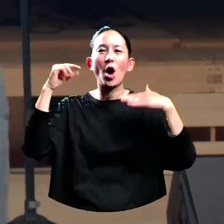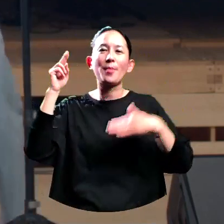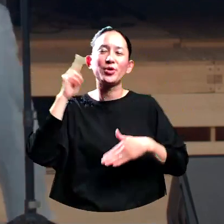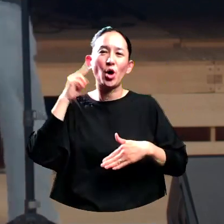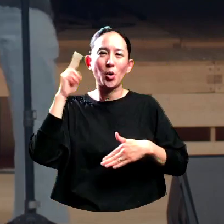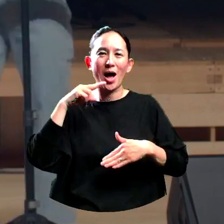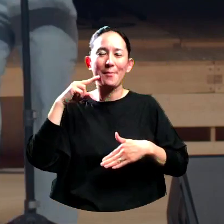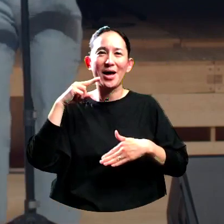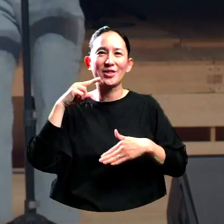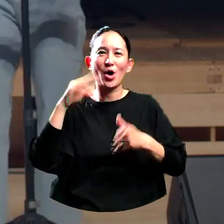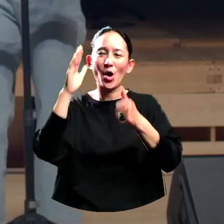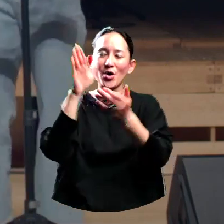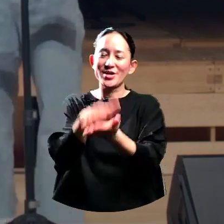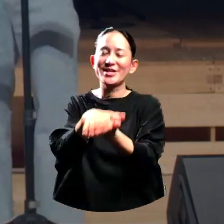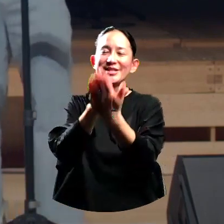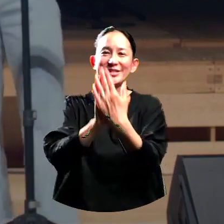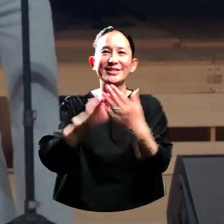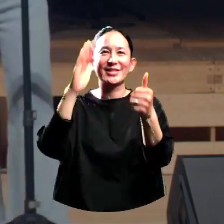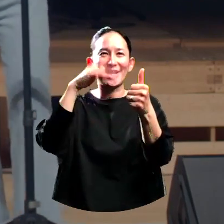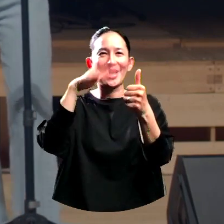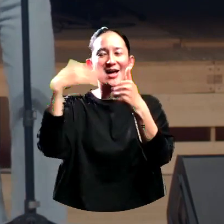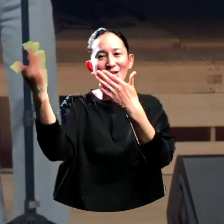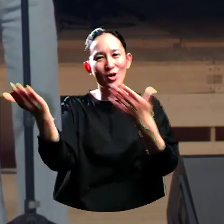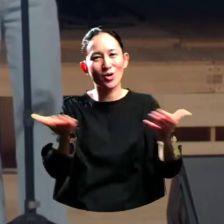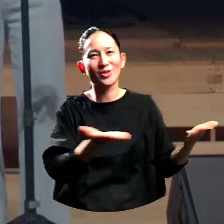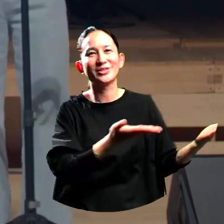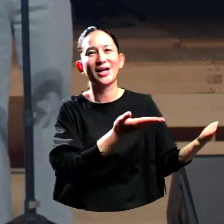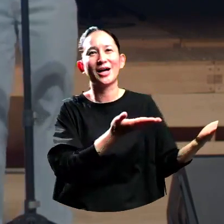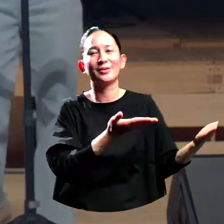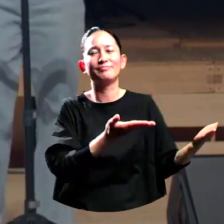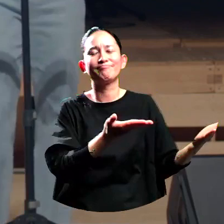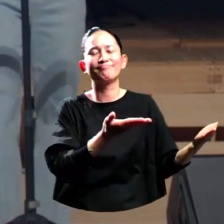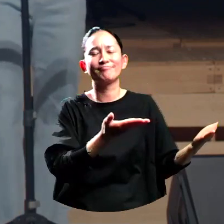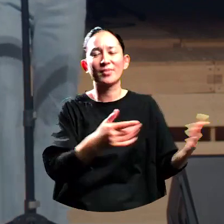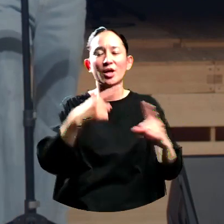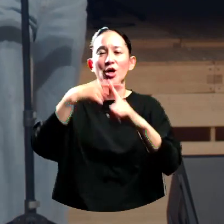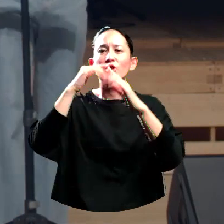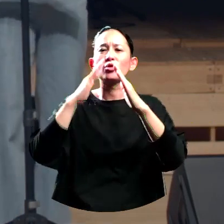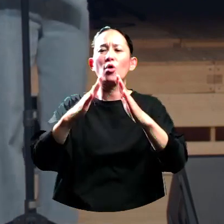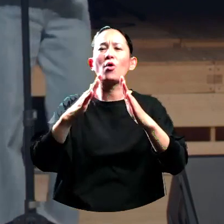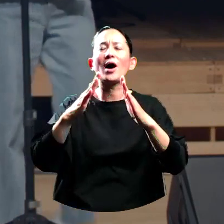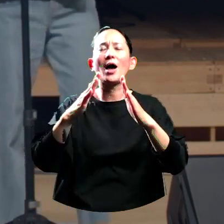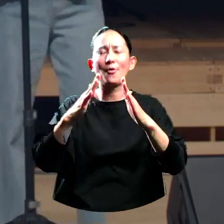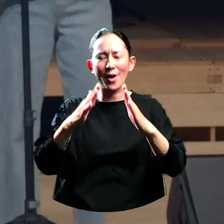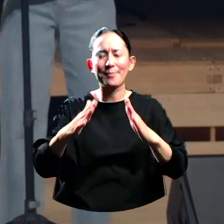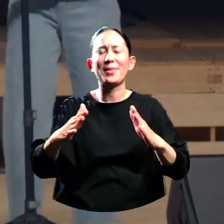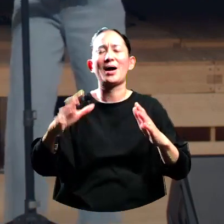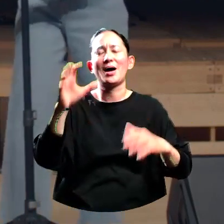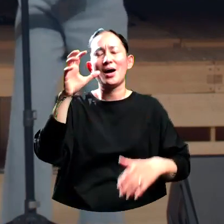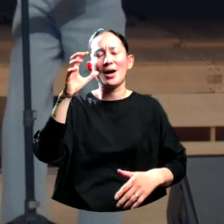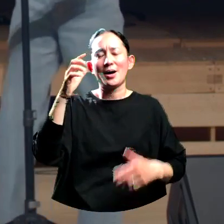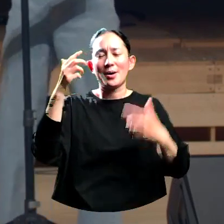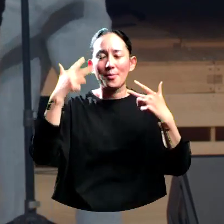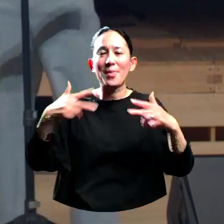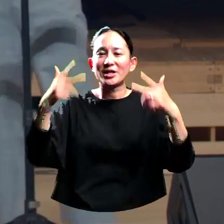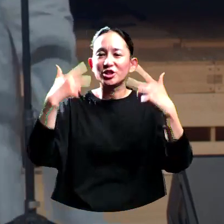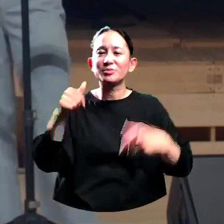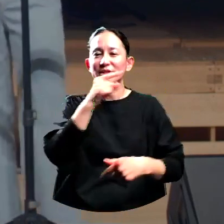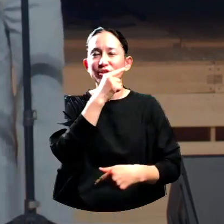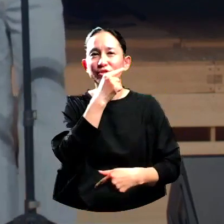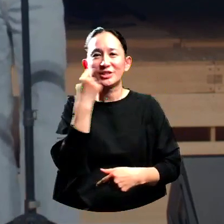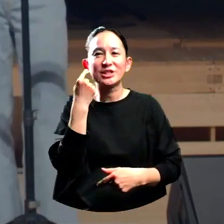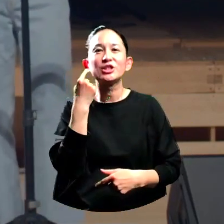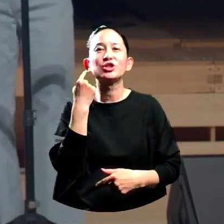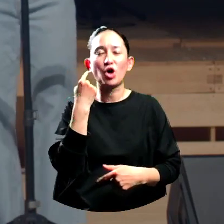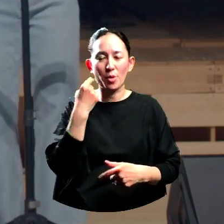again, welcome to New Hope Yokohama's Easter service. 教会ではね、毎週日曜日礼拝してるんです 。 So we are having church, Sunday service